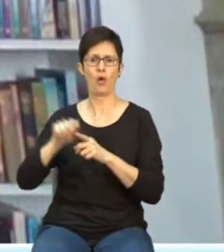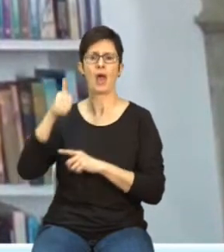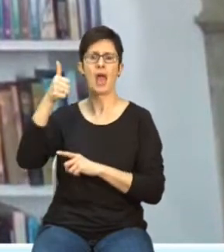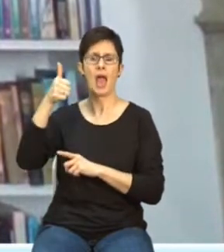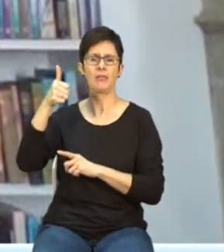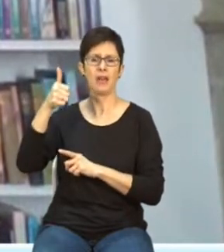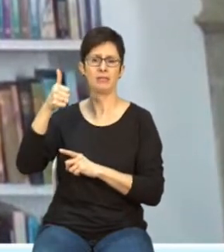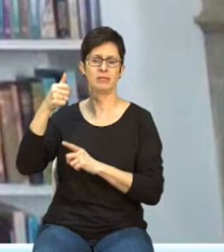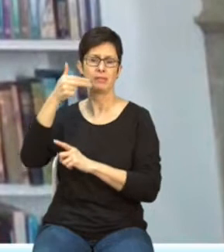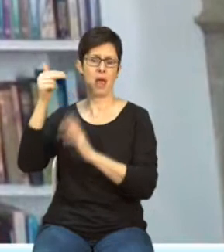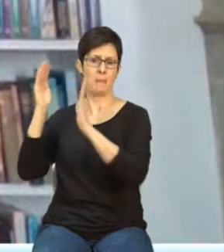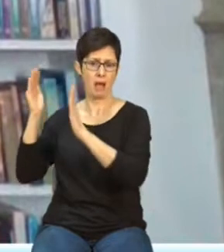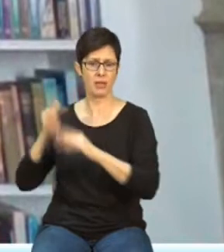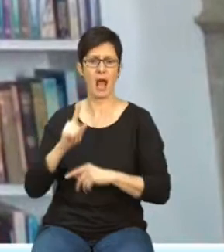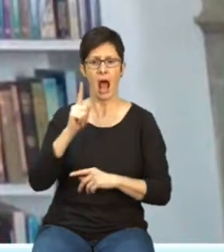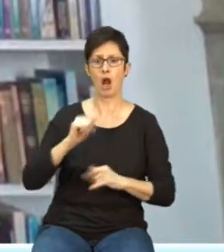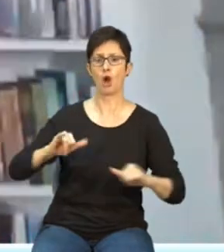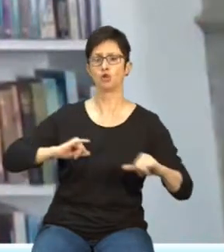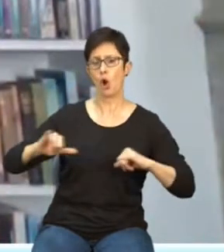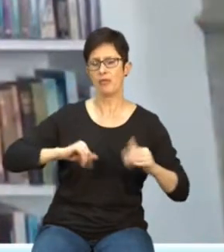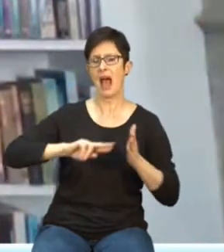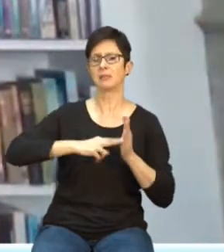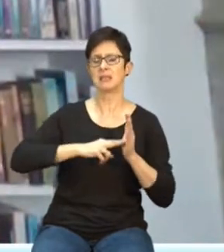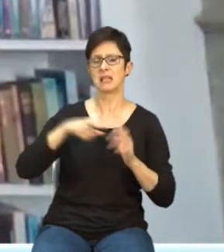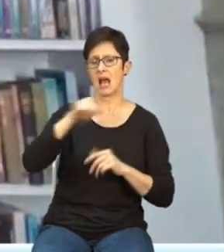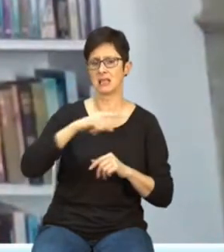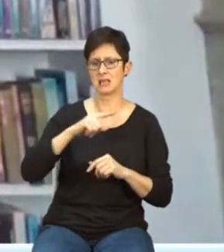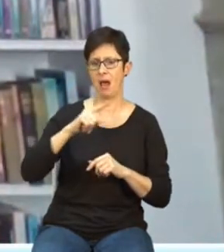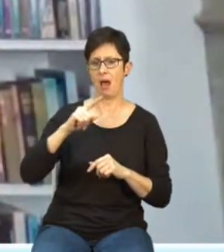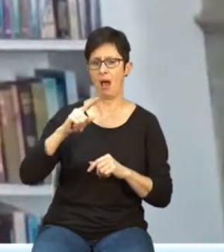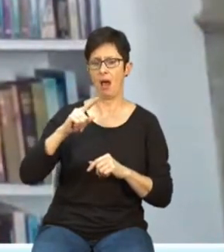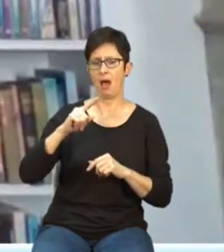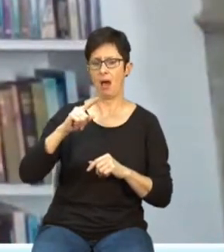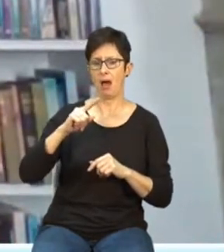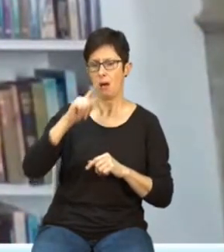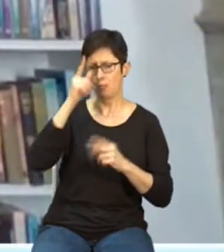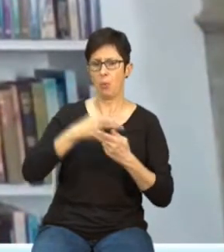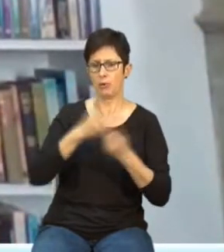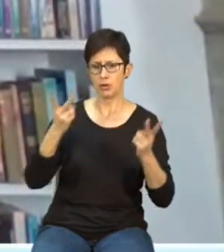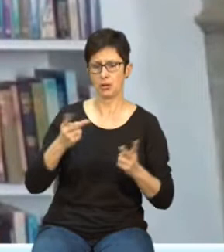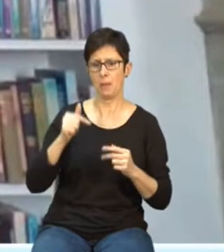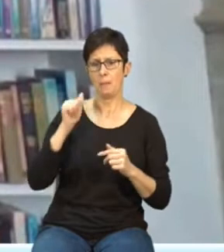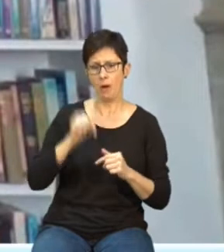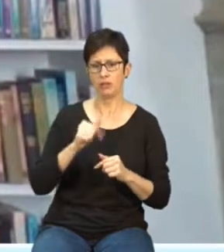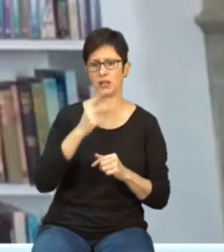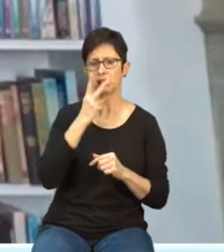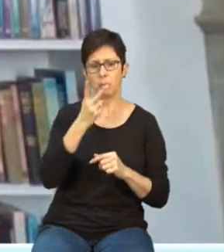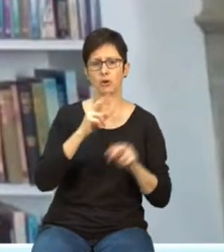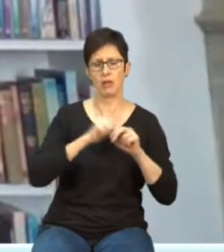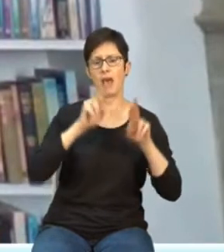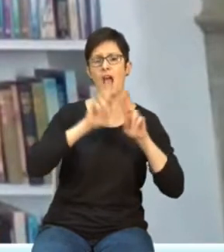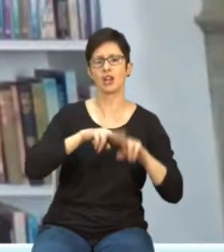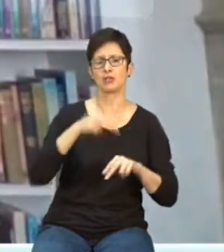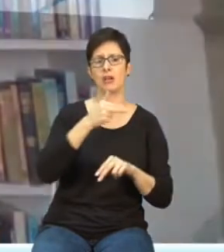ale myślę że tutaj właśnie rządy administracja publiczna powinna wziąć pod uwagę także wszystkie pozostałe spektakle tych zagadnień